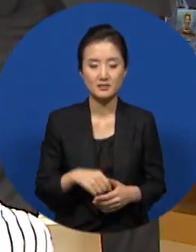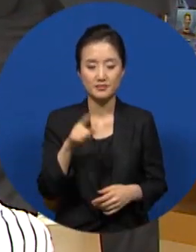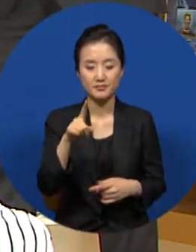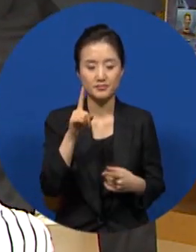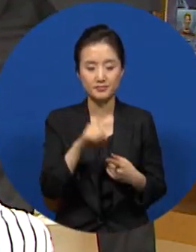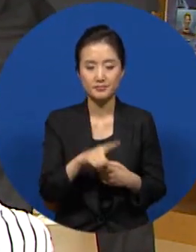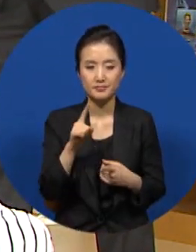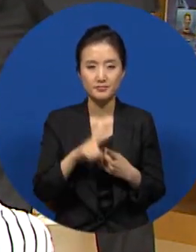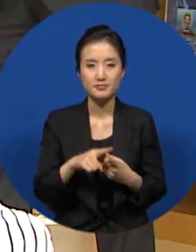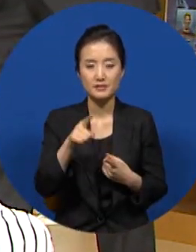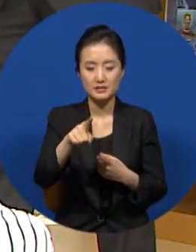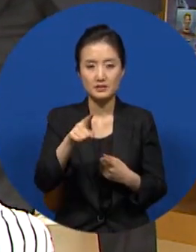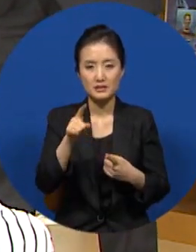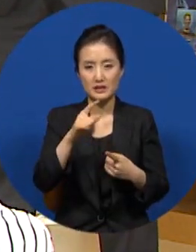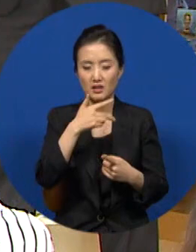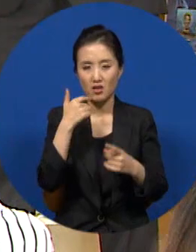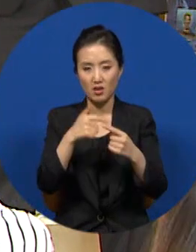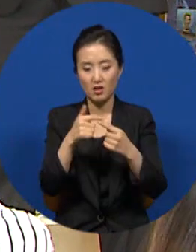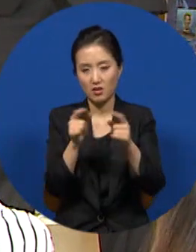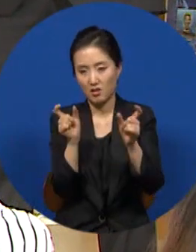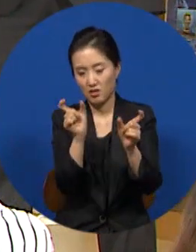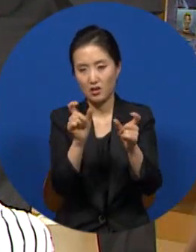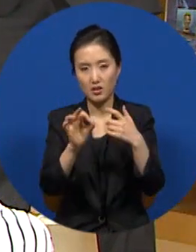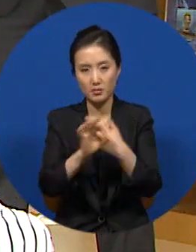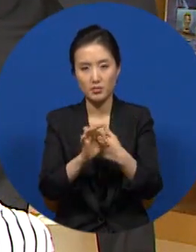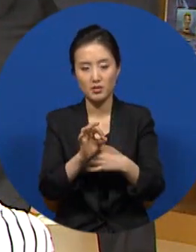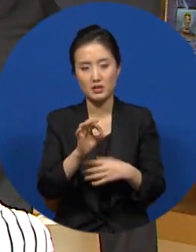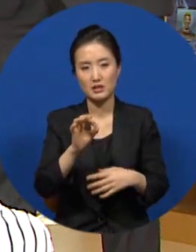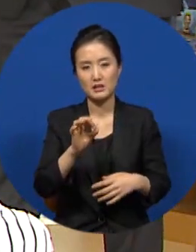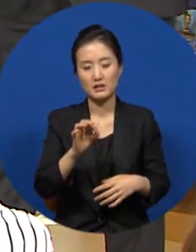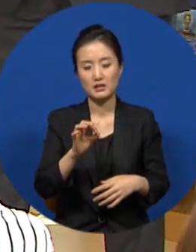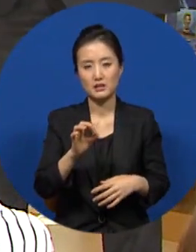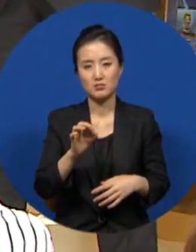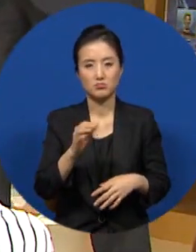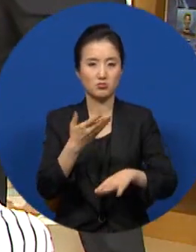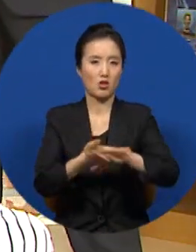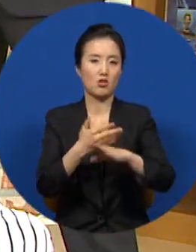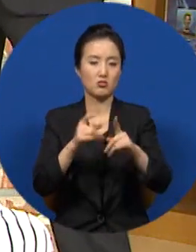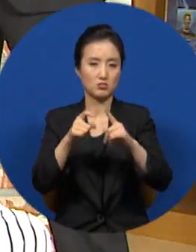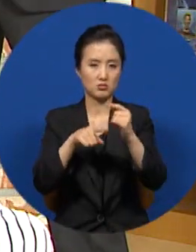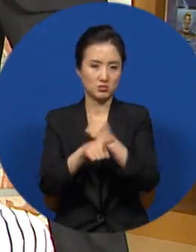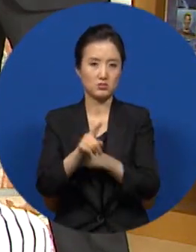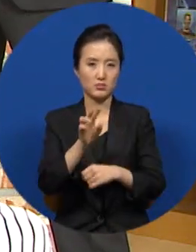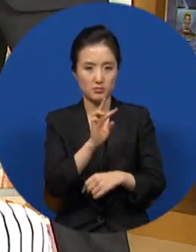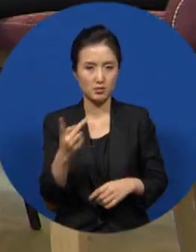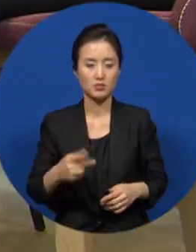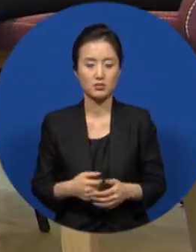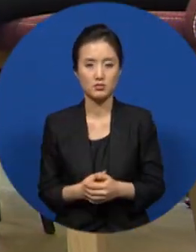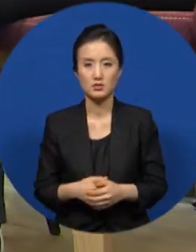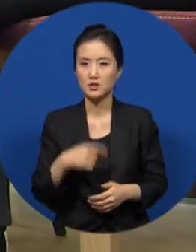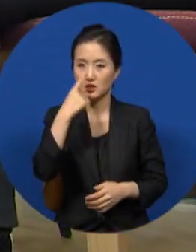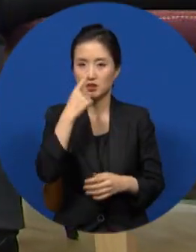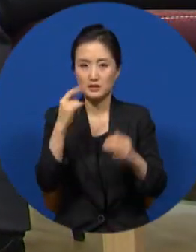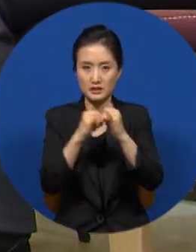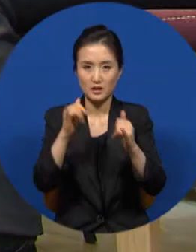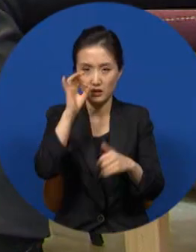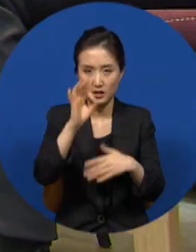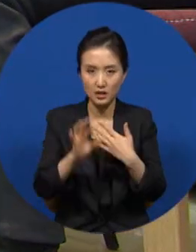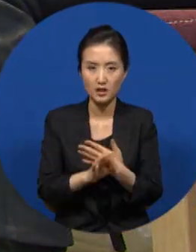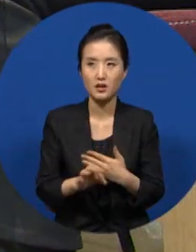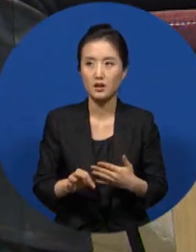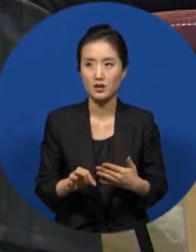붙이면 disease가 되는 거예요. 그죠? disease는 이제 질병입니다. 그러니까 서양 사람들이 봤을 때 강함은